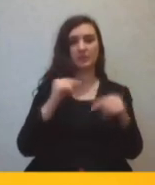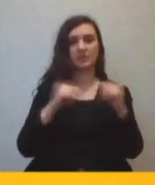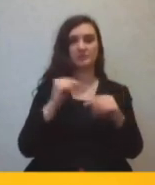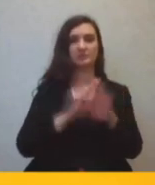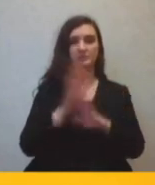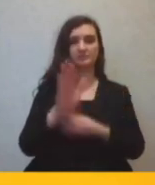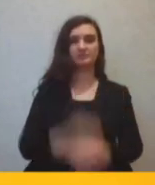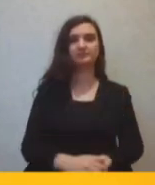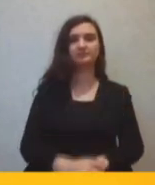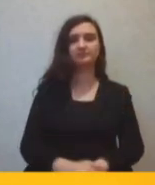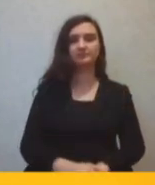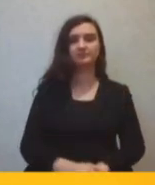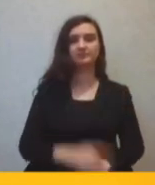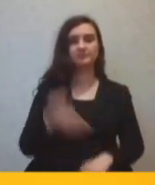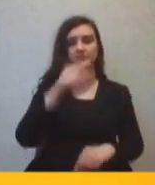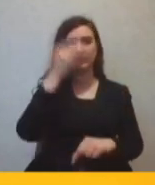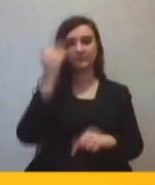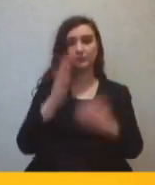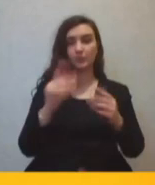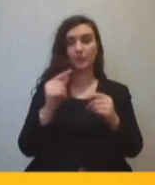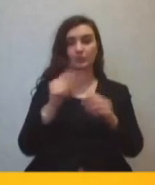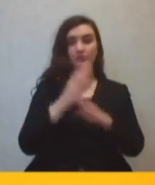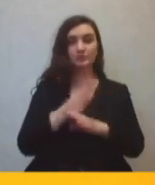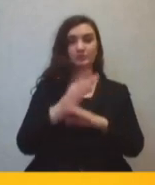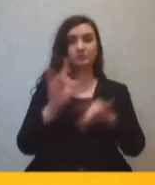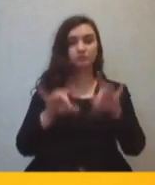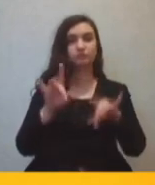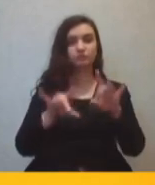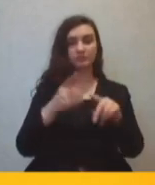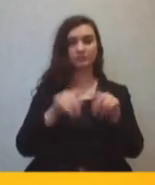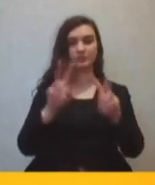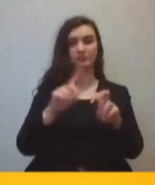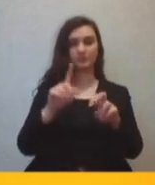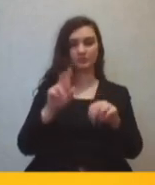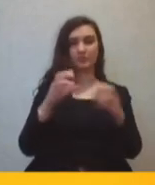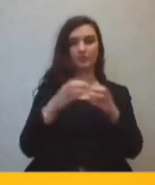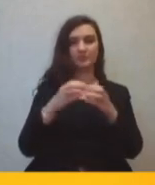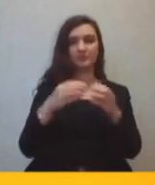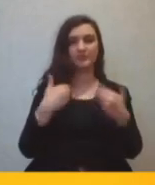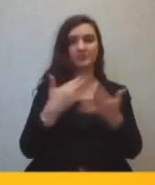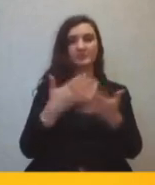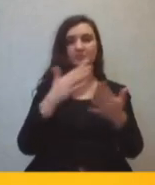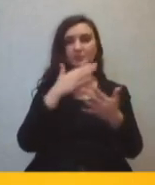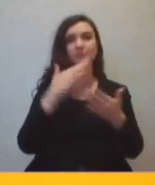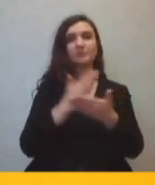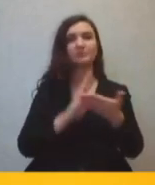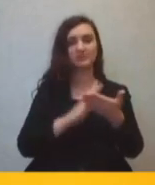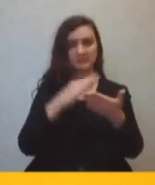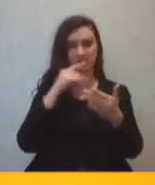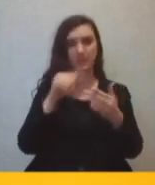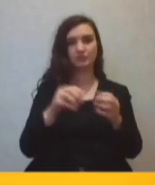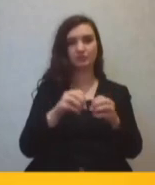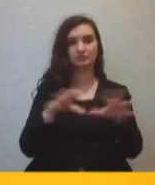ორგანიზმი მომარაგებული. მაგრამ არ დაგავიწყდეთ, თუ ლობიოს დიდხანს ათუხთუხებთ, ეს იმას ნიშნავს, რომ B-ჯგუფის ვიტამინების დიდი ნაწილი წყალში ხსნადია